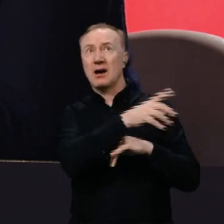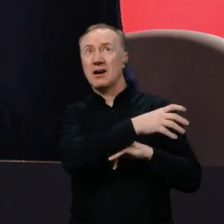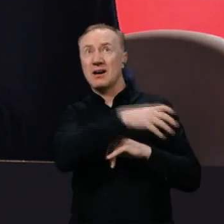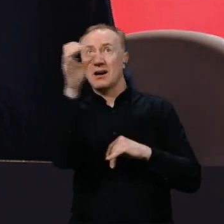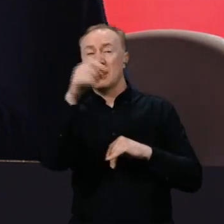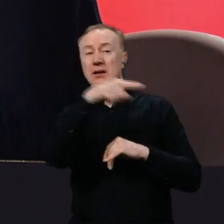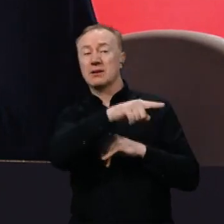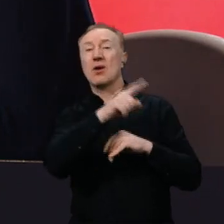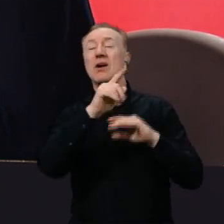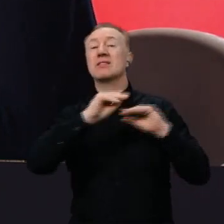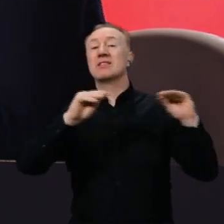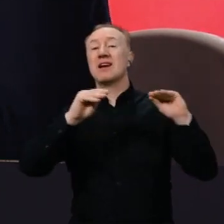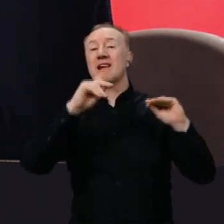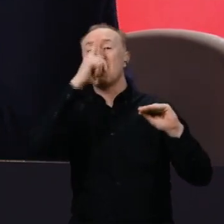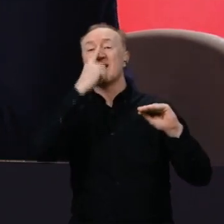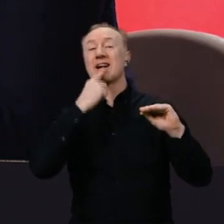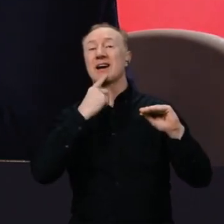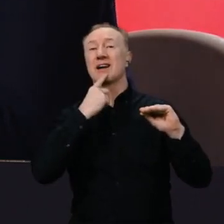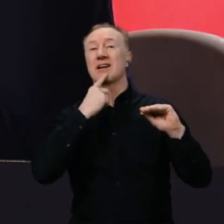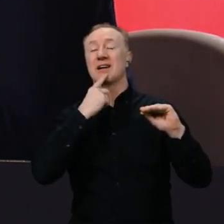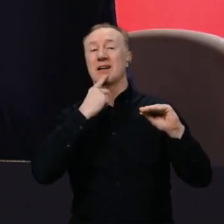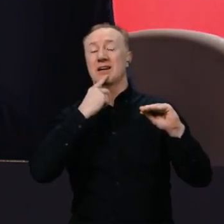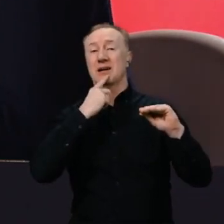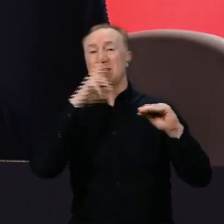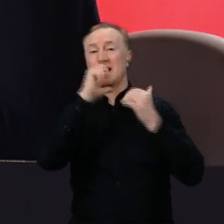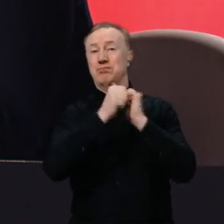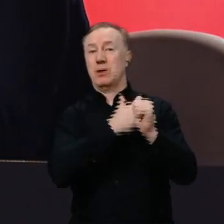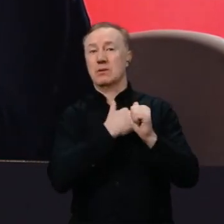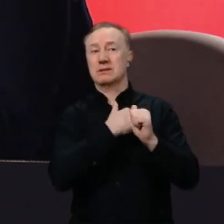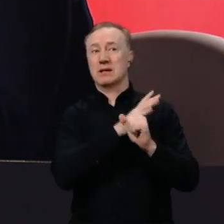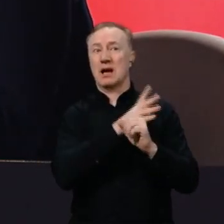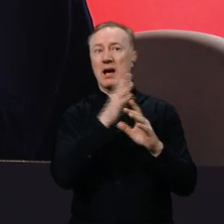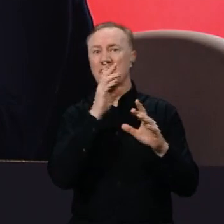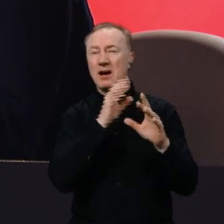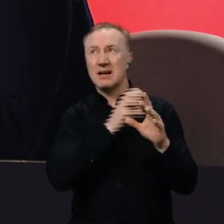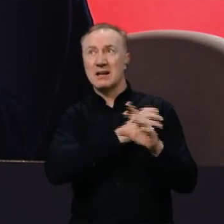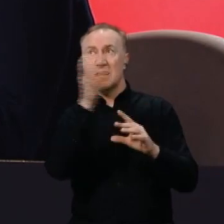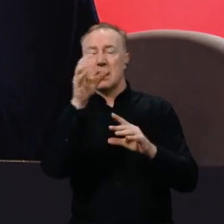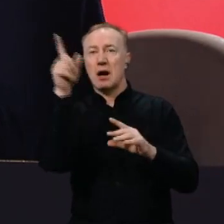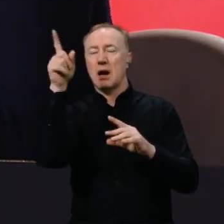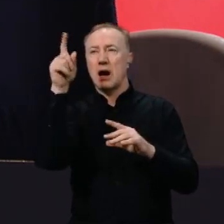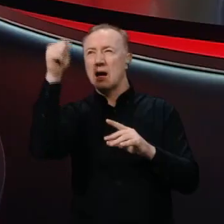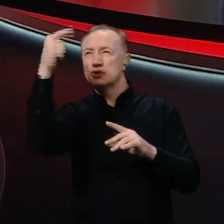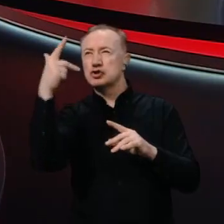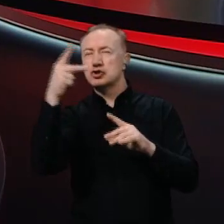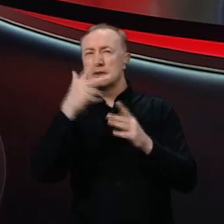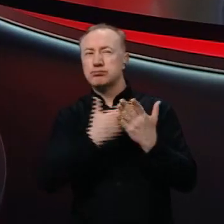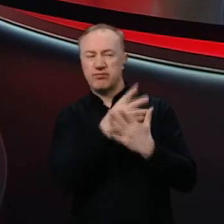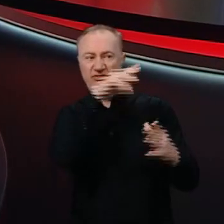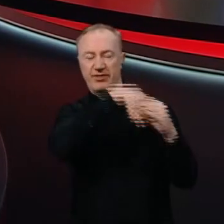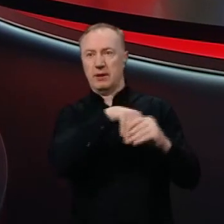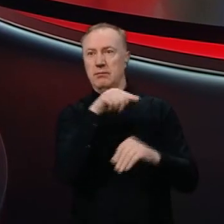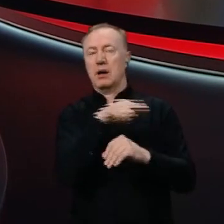bęben maszyny losującej, ale bardzo z małym liczbą tych kulek, nazwisko Paulo Sousy. Oczywiście, to